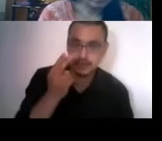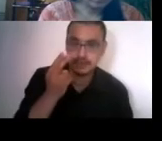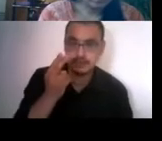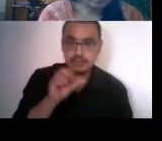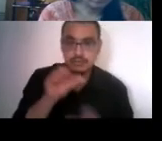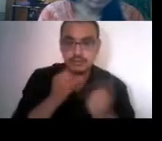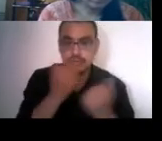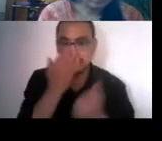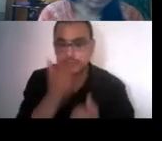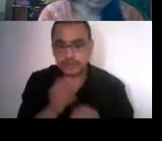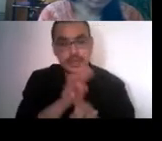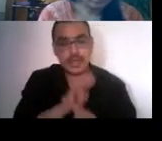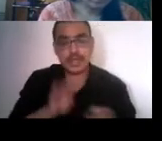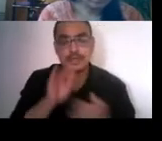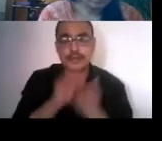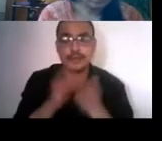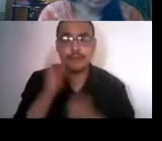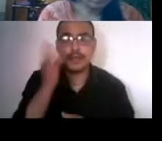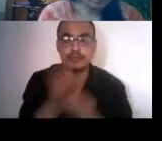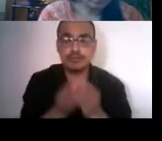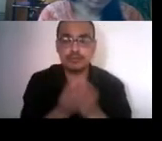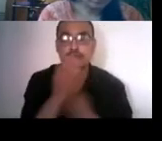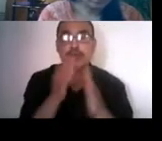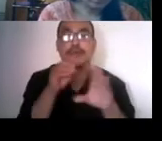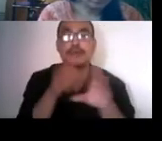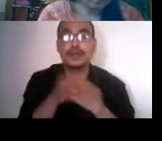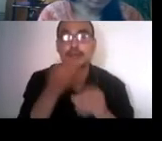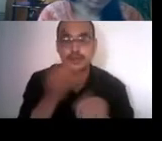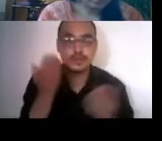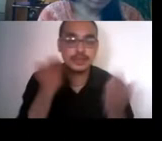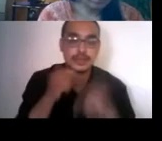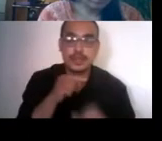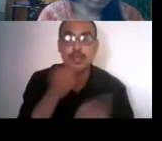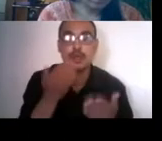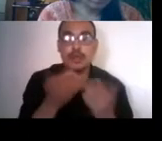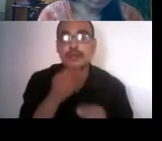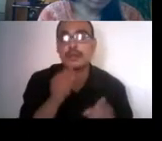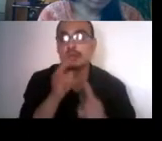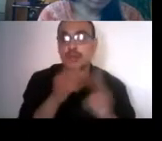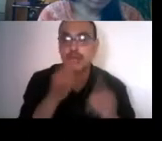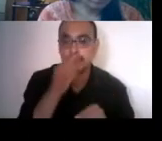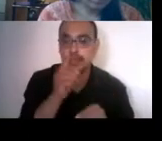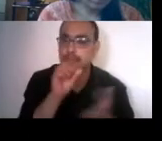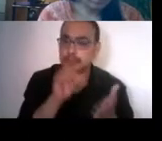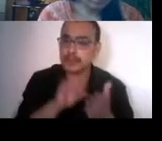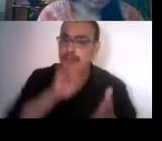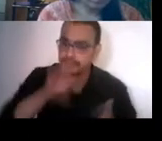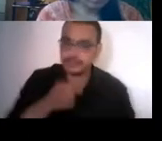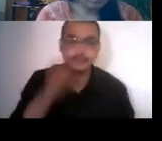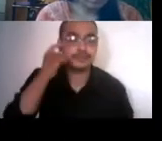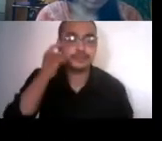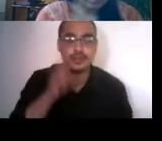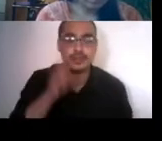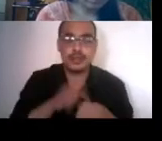गर्दाखेरि शान्तिपूर्ण वातावरण सिर्जना होस् घरभित्र हिंसा नहोस् भन्ने कुरामा हामीले अब एकचोटि फेरि सोच्ने बेला भएको छ